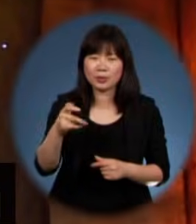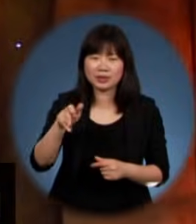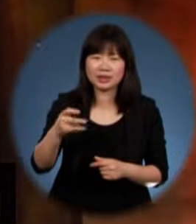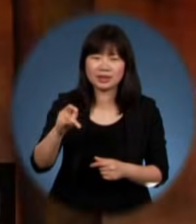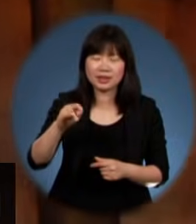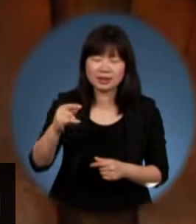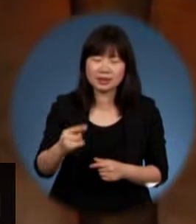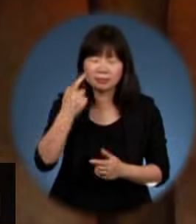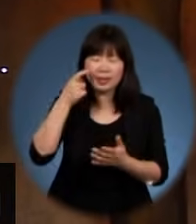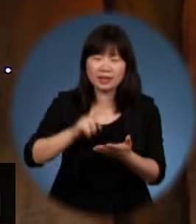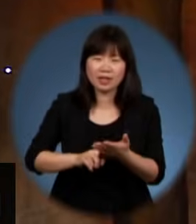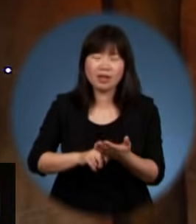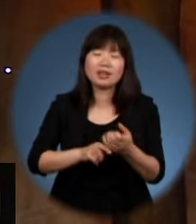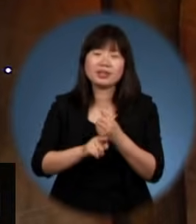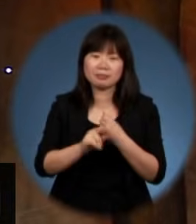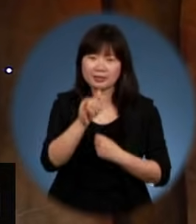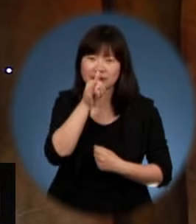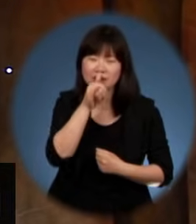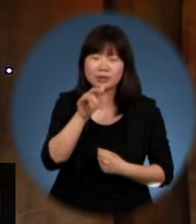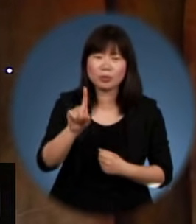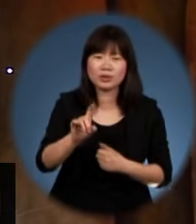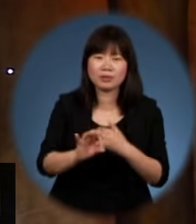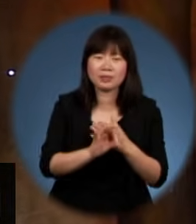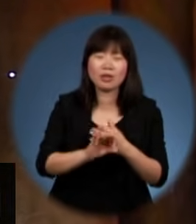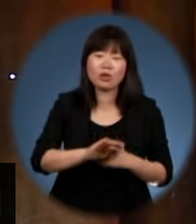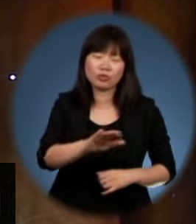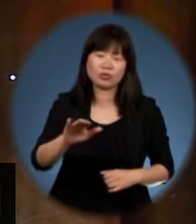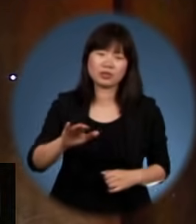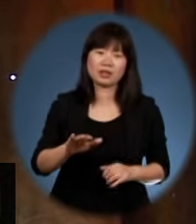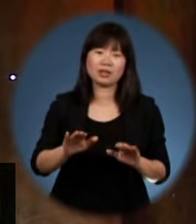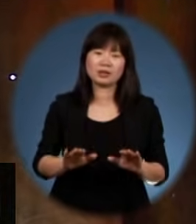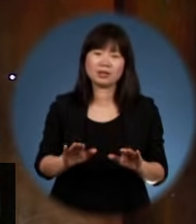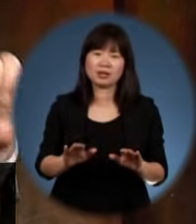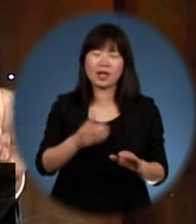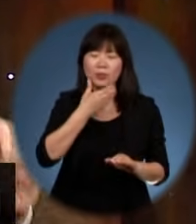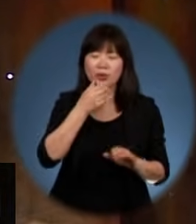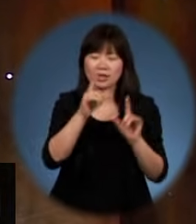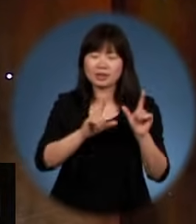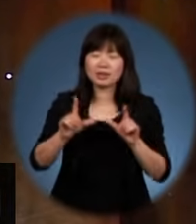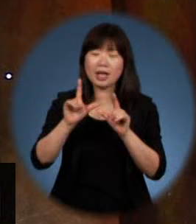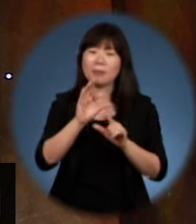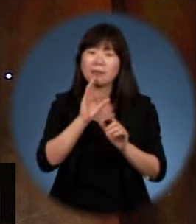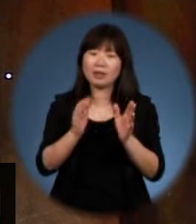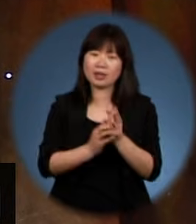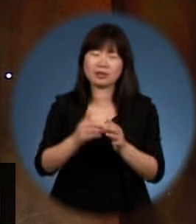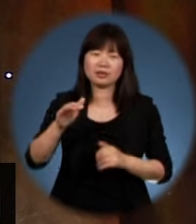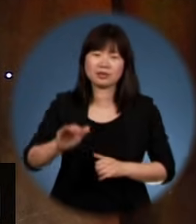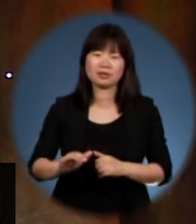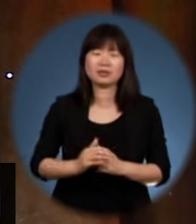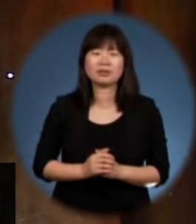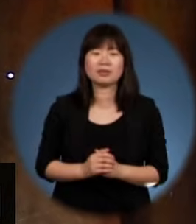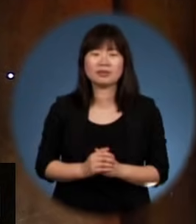개념인데 이것을 무엇이냐면 우리가 행복한 삶을 살아야 하지만 늘